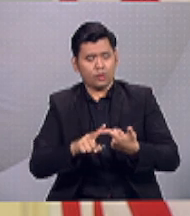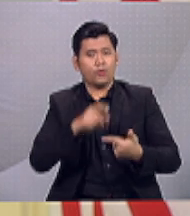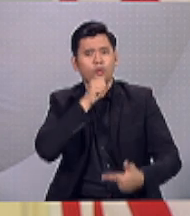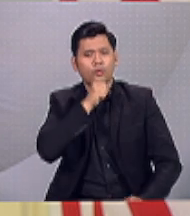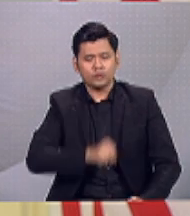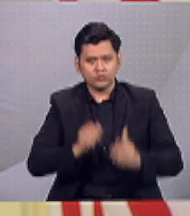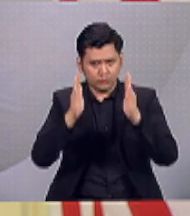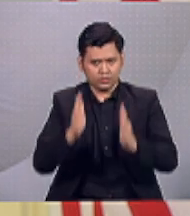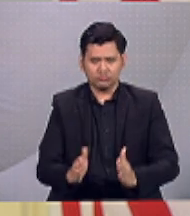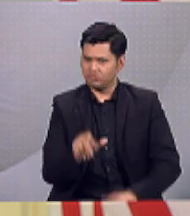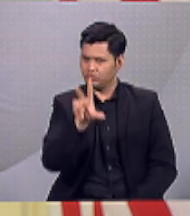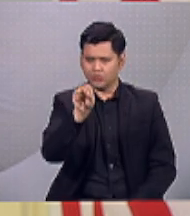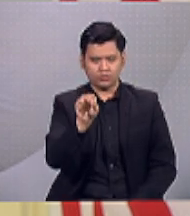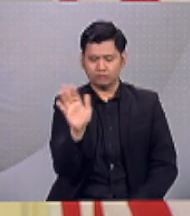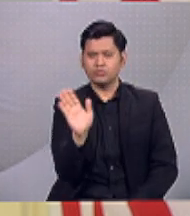keluar membeli belah.